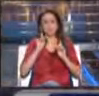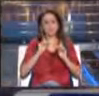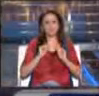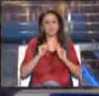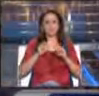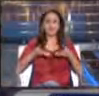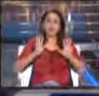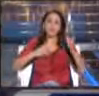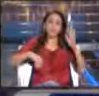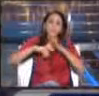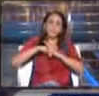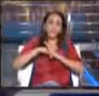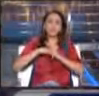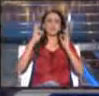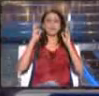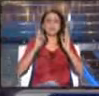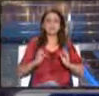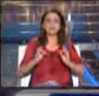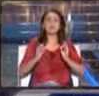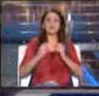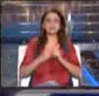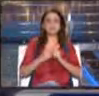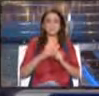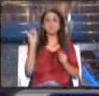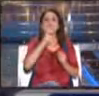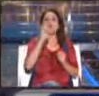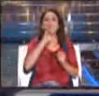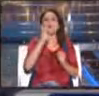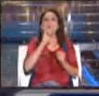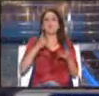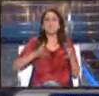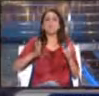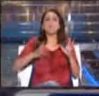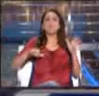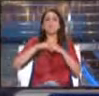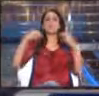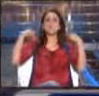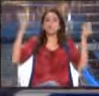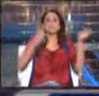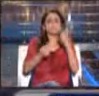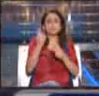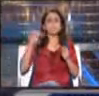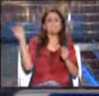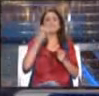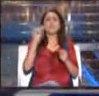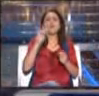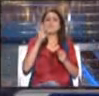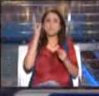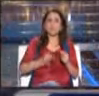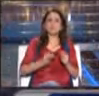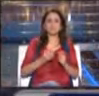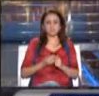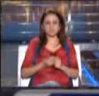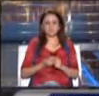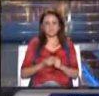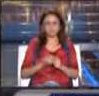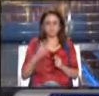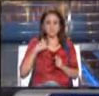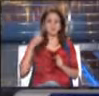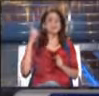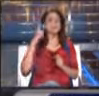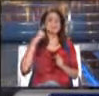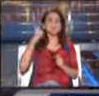اساس والرياضه حياه وغذاء وكساء وماء. وبدون رياضه احنا ملناش لا سمعة كويسة ولا هيبة